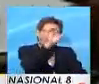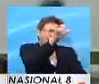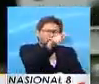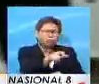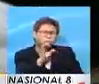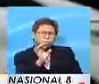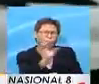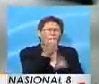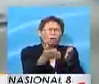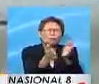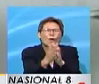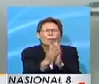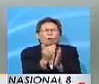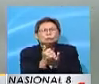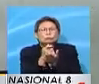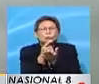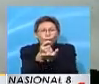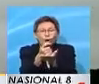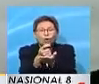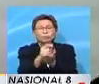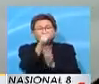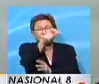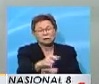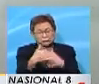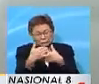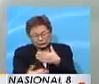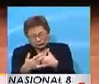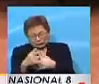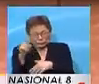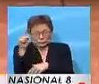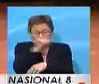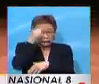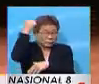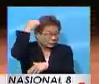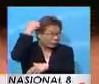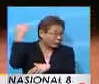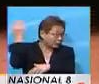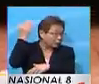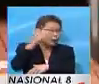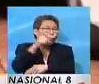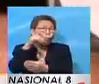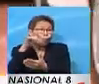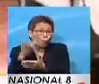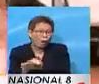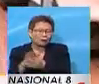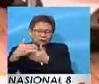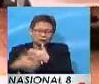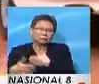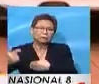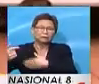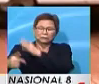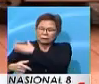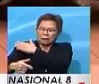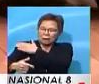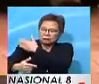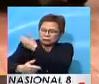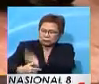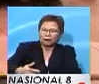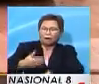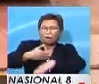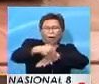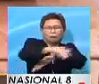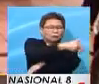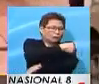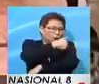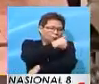mangsa meminta tolong mangsa mengalami kecederaan parah di kepala manakala isterinya yang cedera di bahagian tangan dihantar